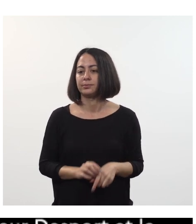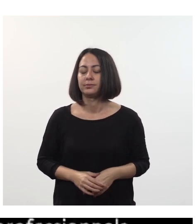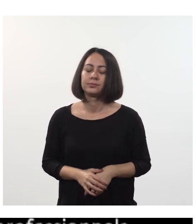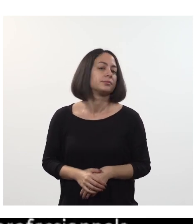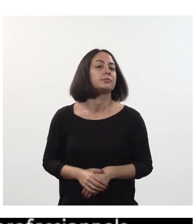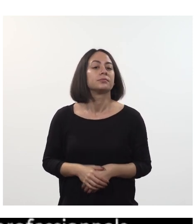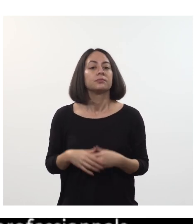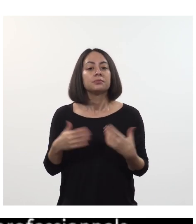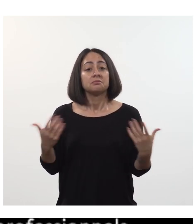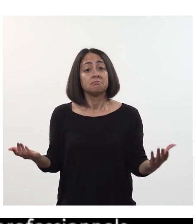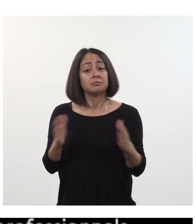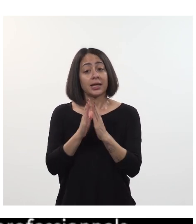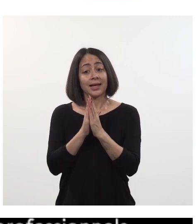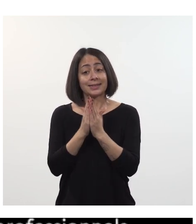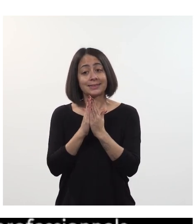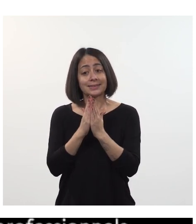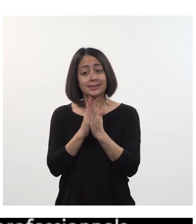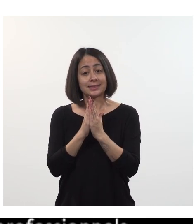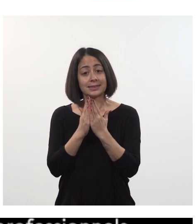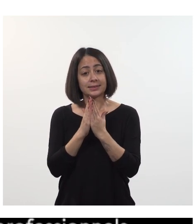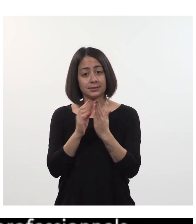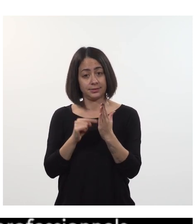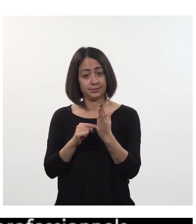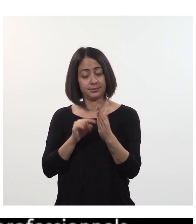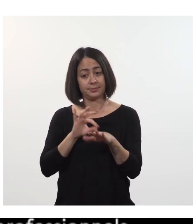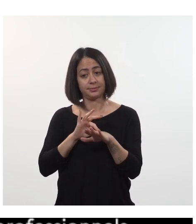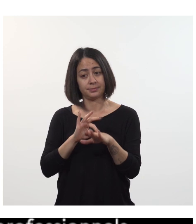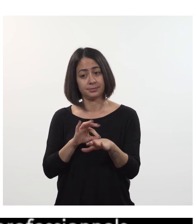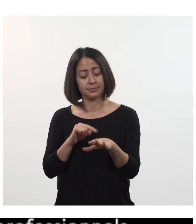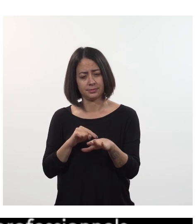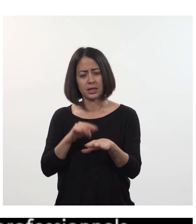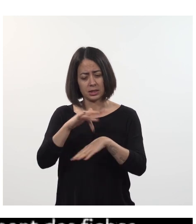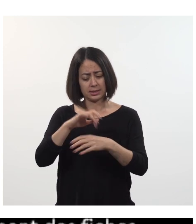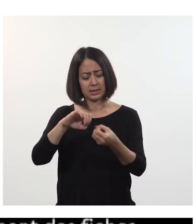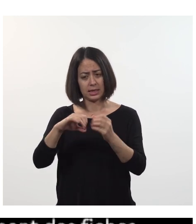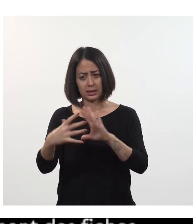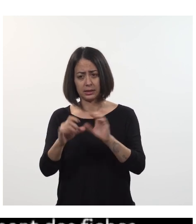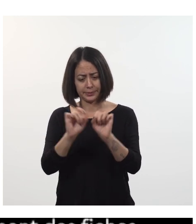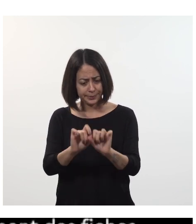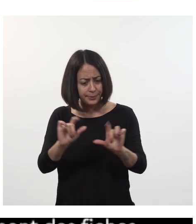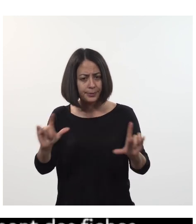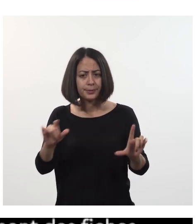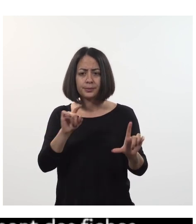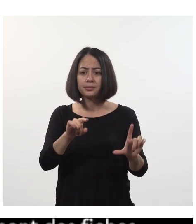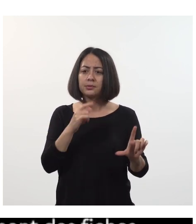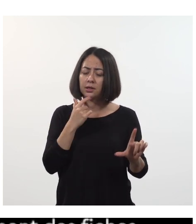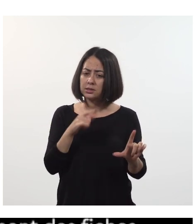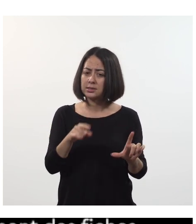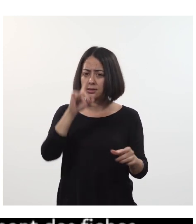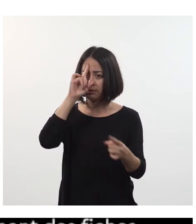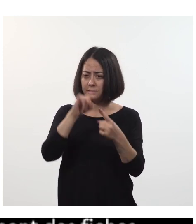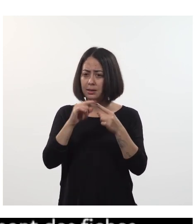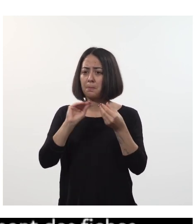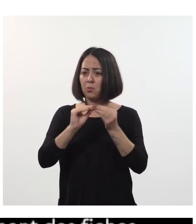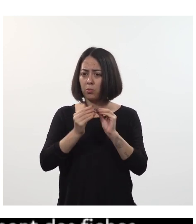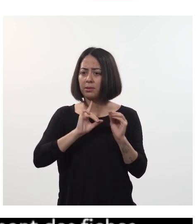Concernant les guides, ce que je vous disais tout à l'heure, donc vous avez également sur le site à disposition un guide sur les troubles de la déglutition, un